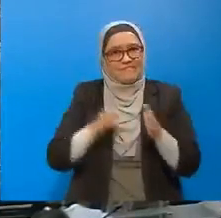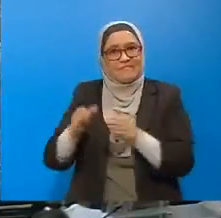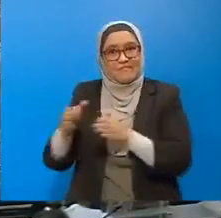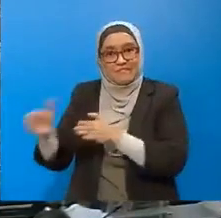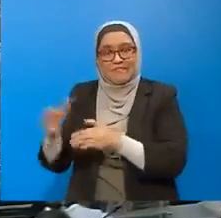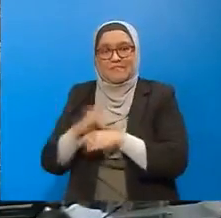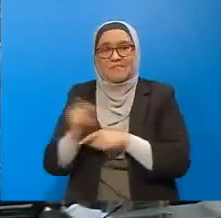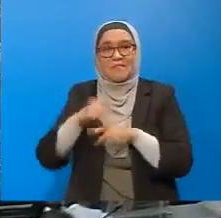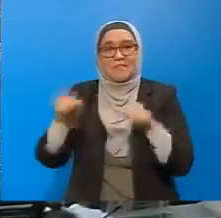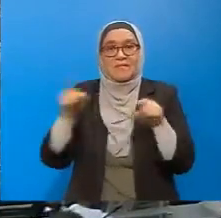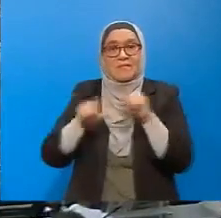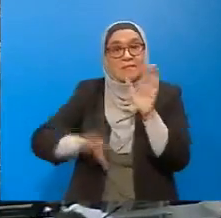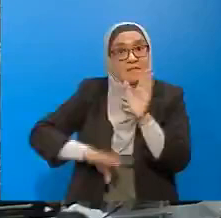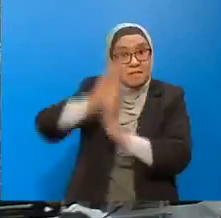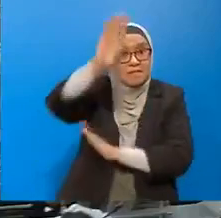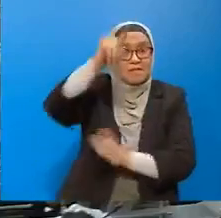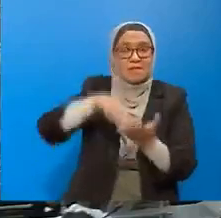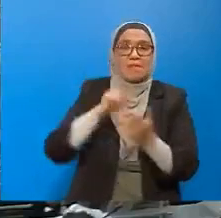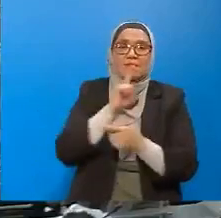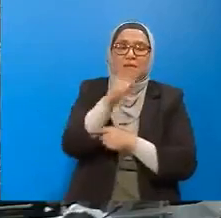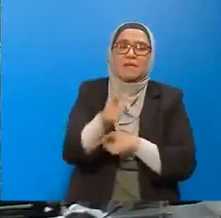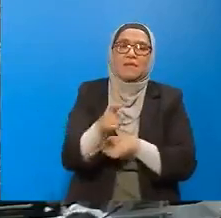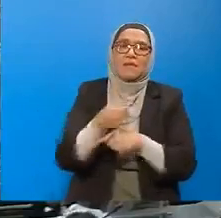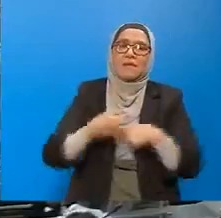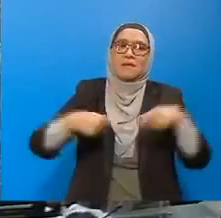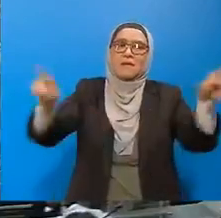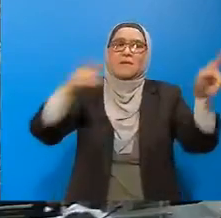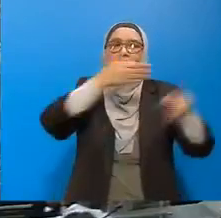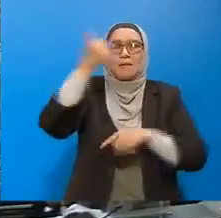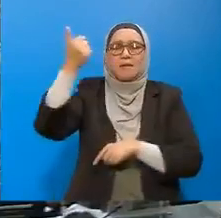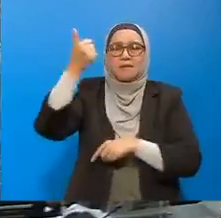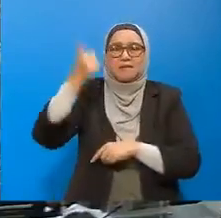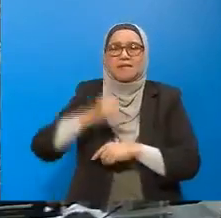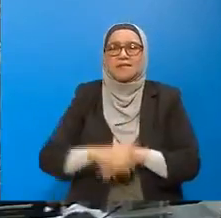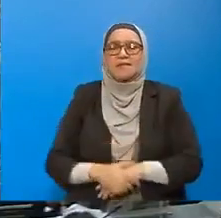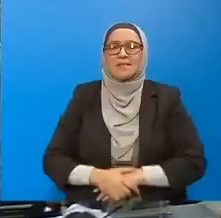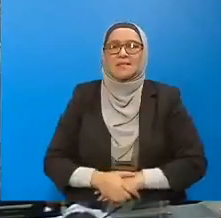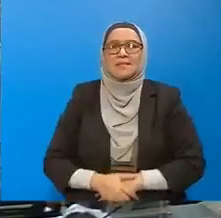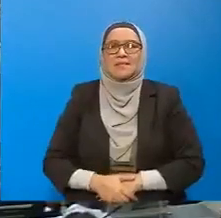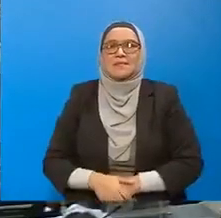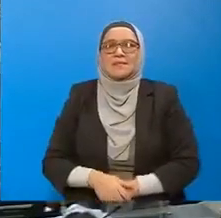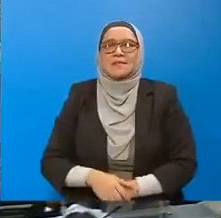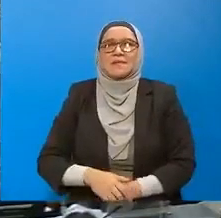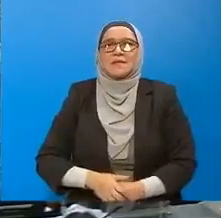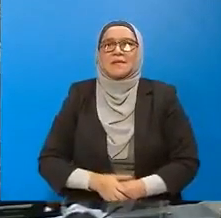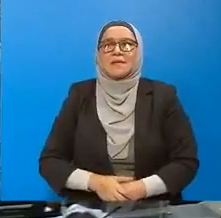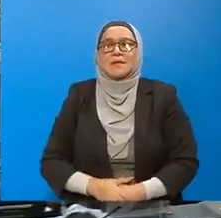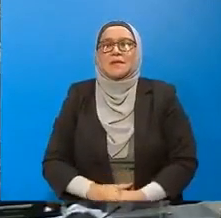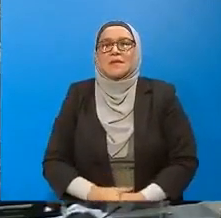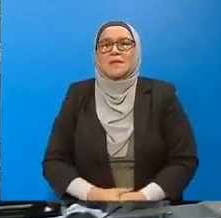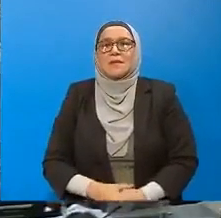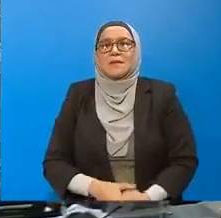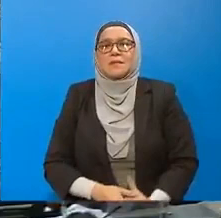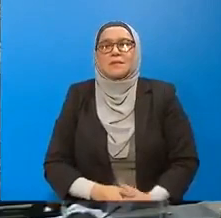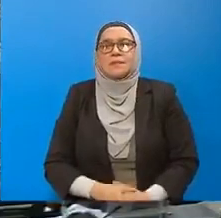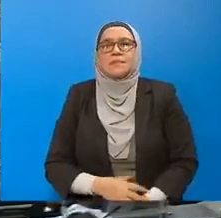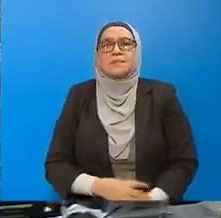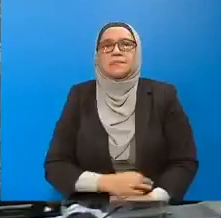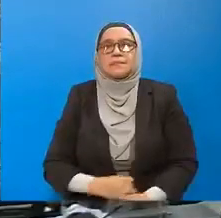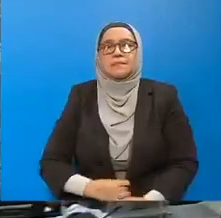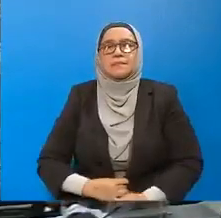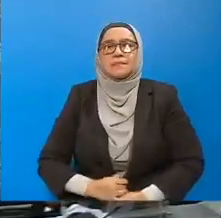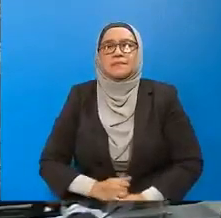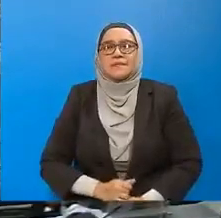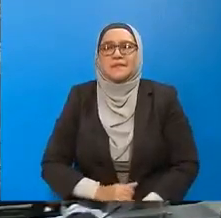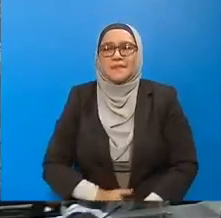Perkembangan ini merupakan landasan terbaik dalam merangsang permintaan domestik. Kedua, kerajaan juga akan terus